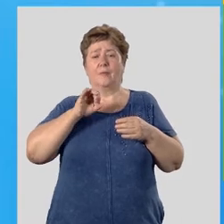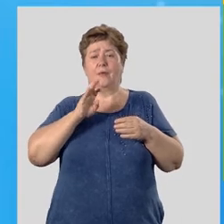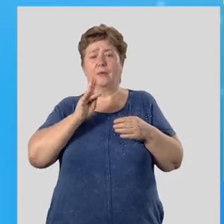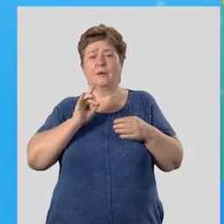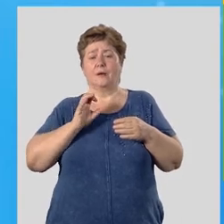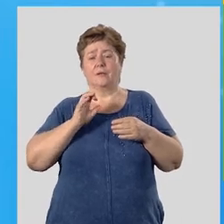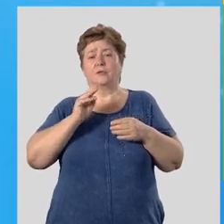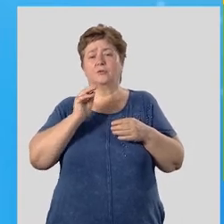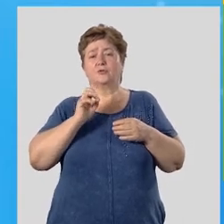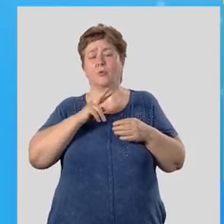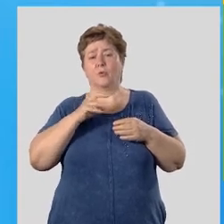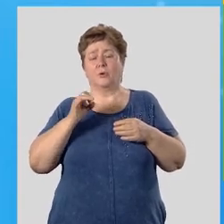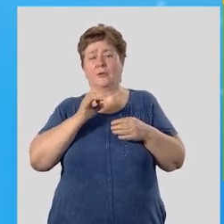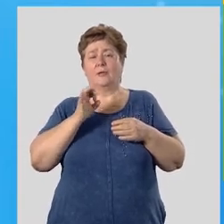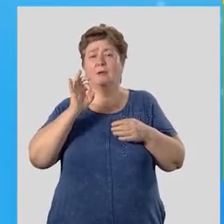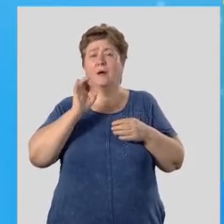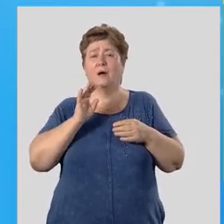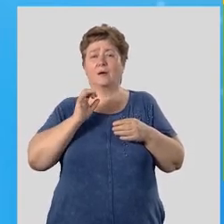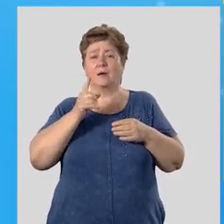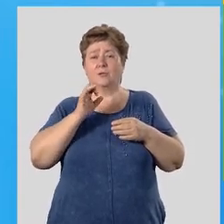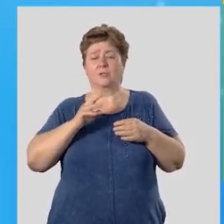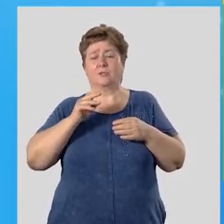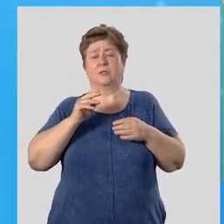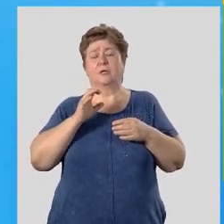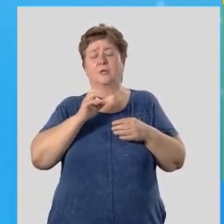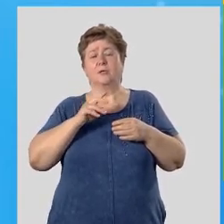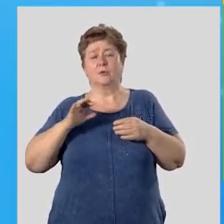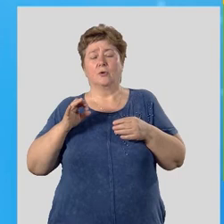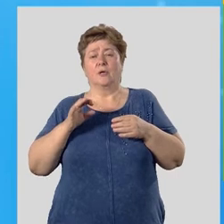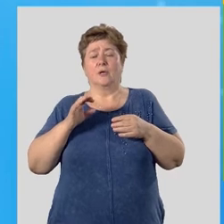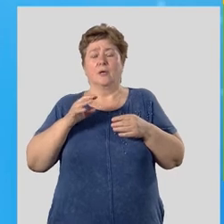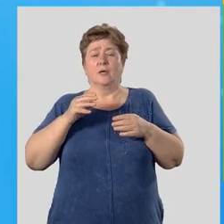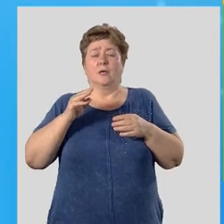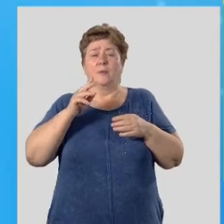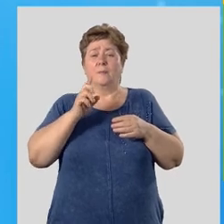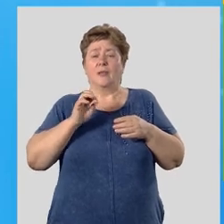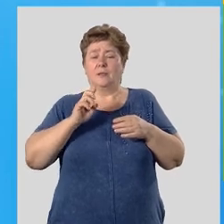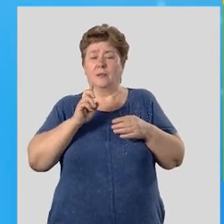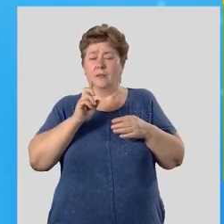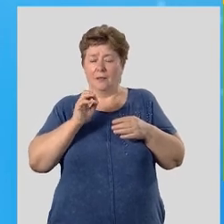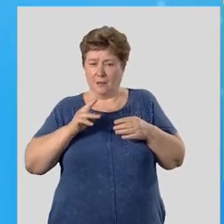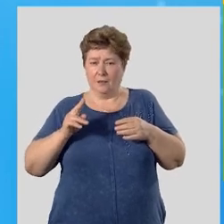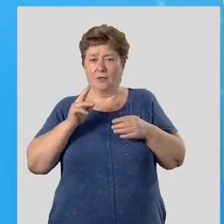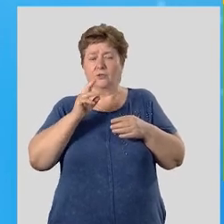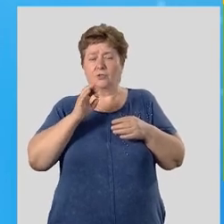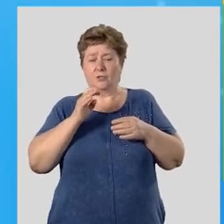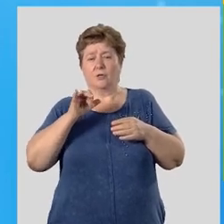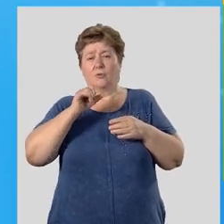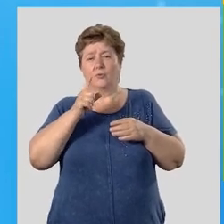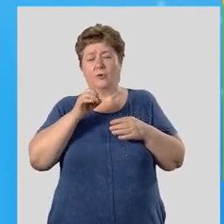минеральные соли и органических веществ. Это белки, жиры, углеводы